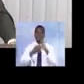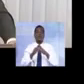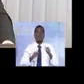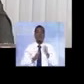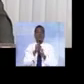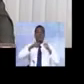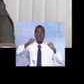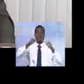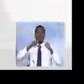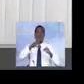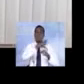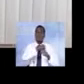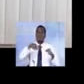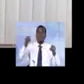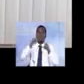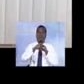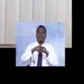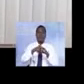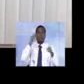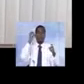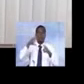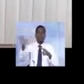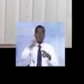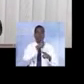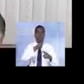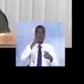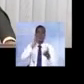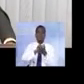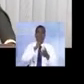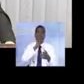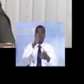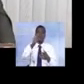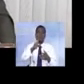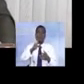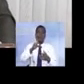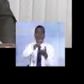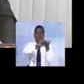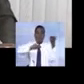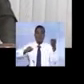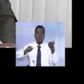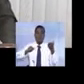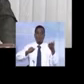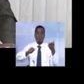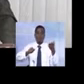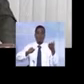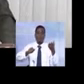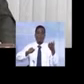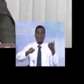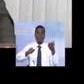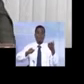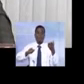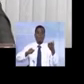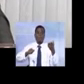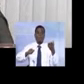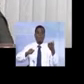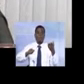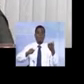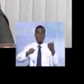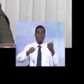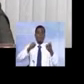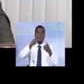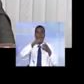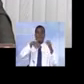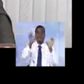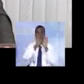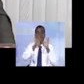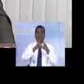fort également. L'option qui est prise, ce n'est pas le retrait pur et simple des licences qui